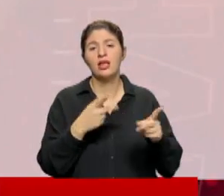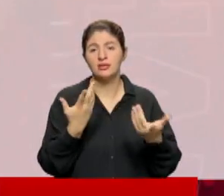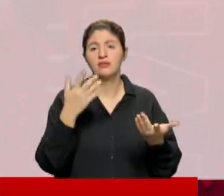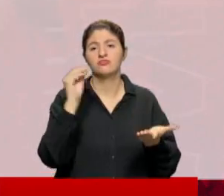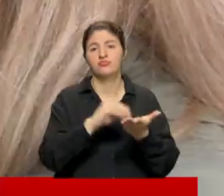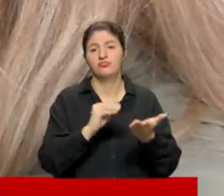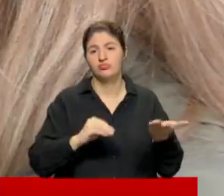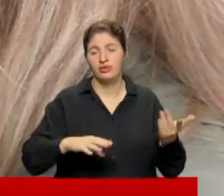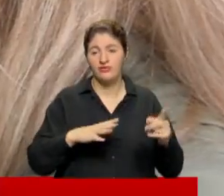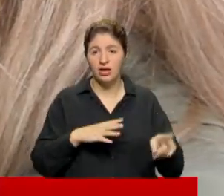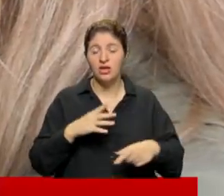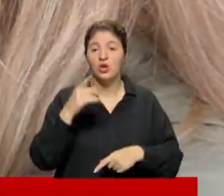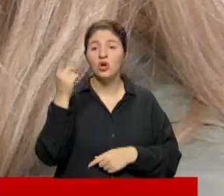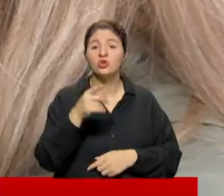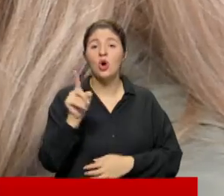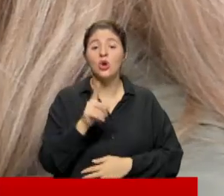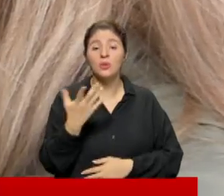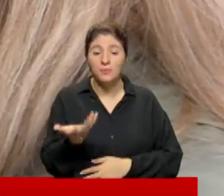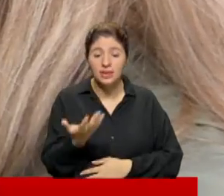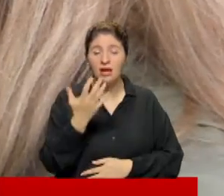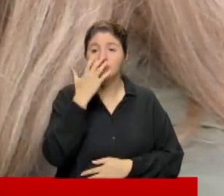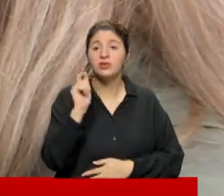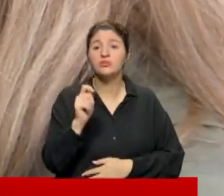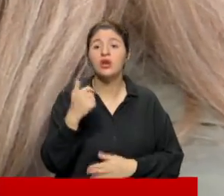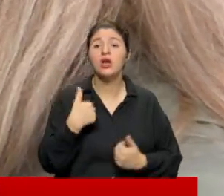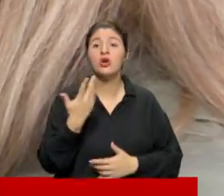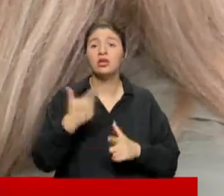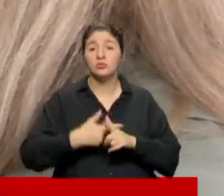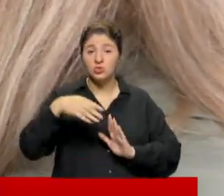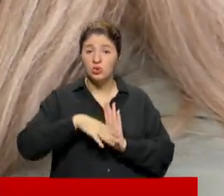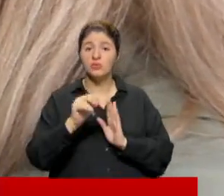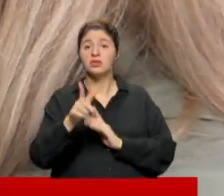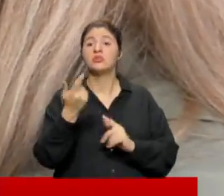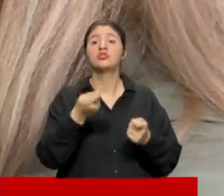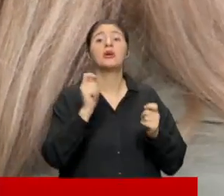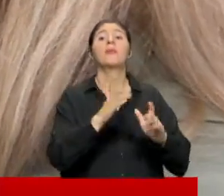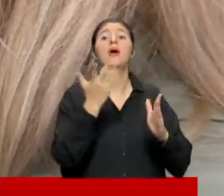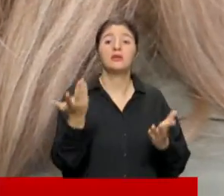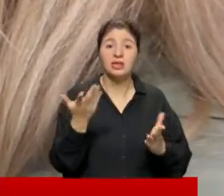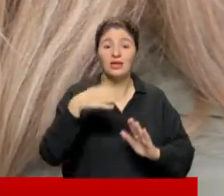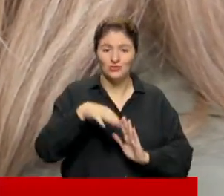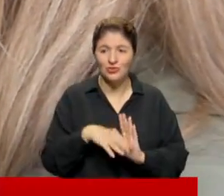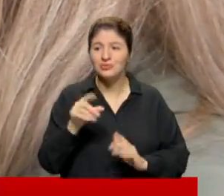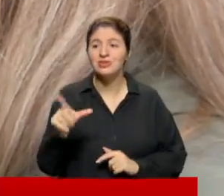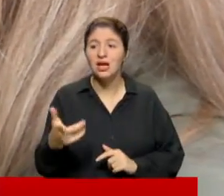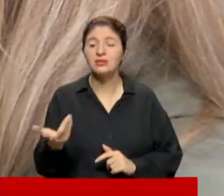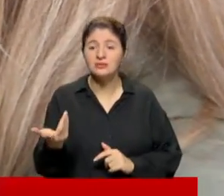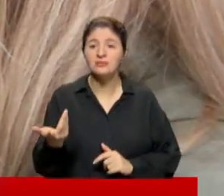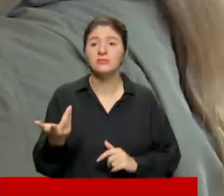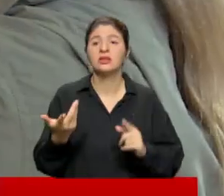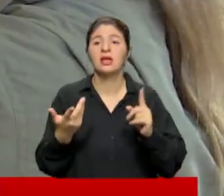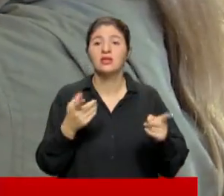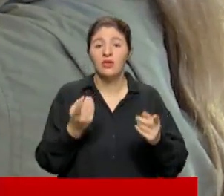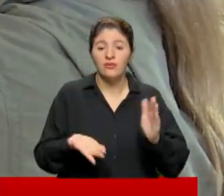yerini aldı % 10'u bile karşılayacak durumumuz yok zaten kiramızı inmesi gerekiyor iş yapamayınca daha da inmesi gerekirken yani artması ne demek